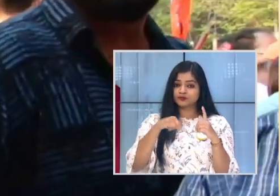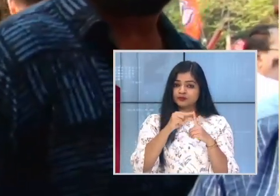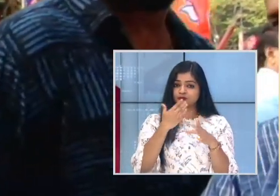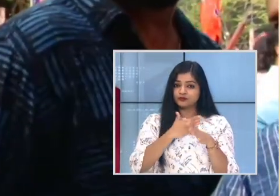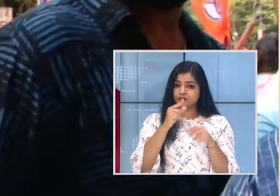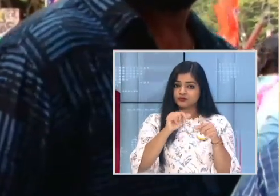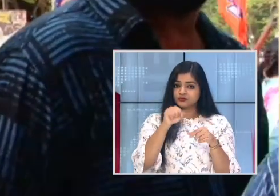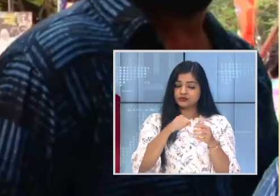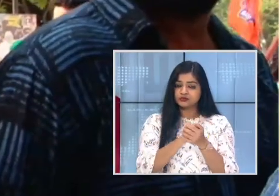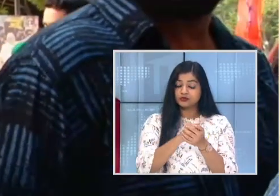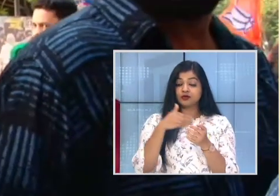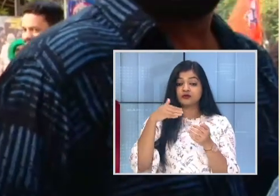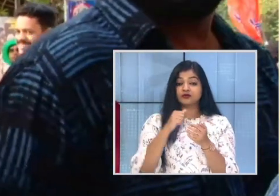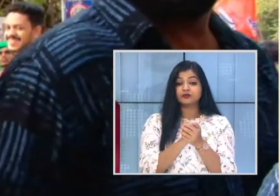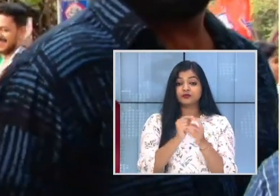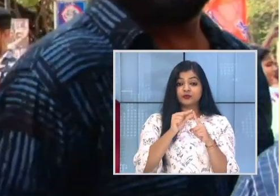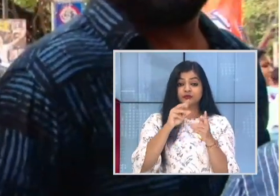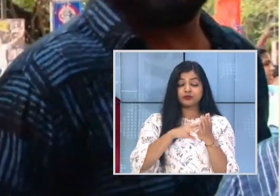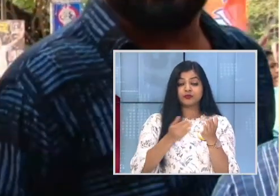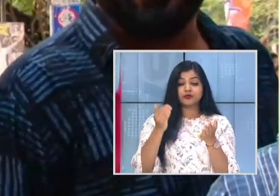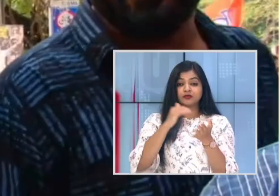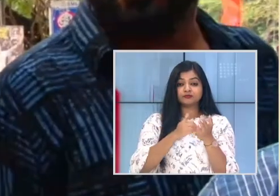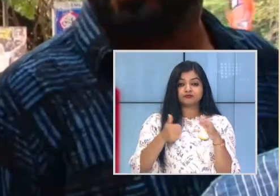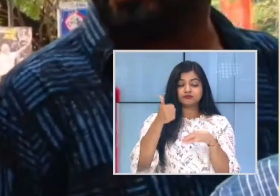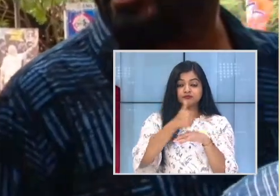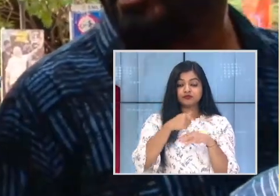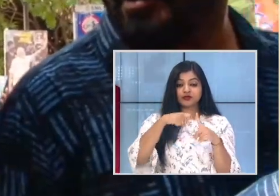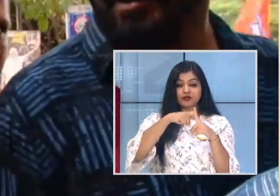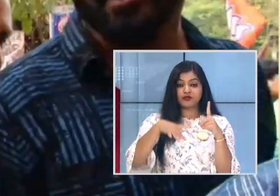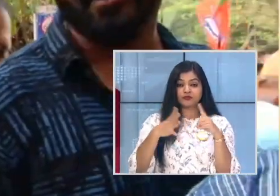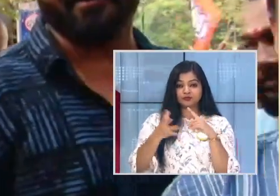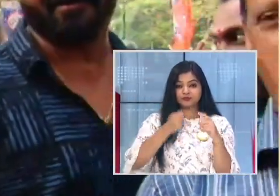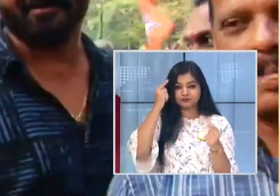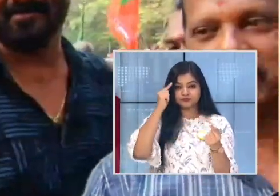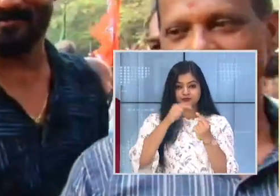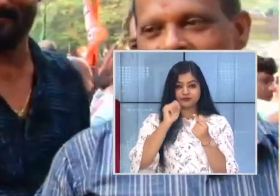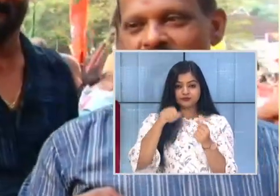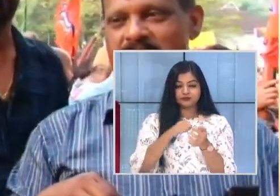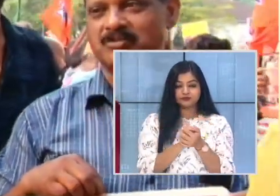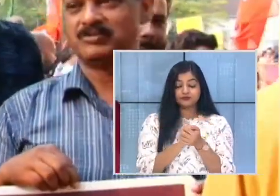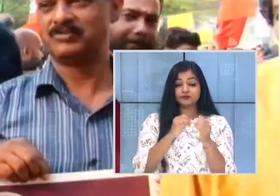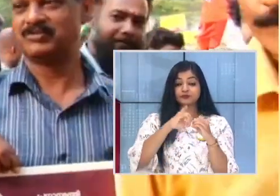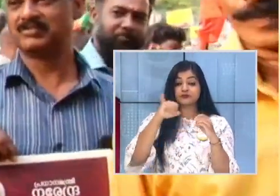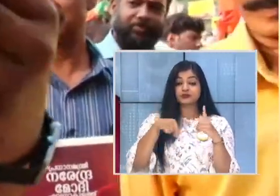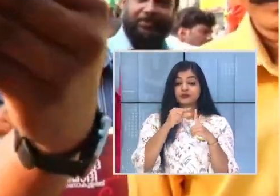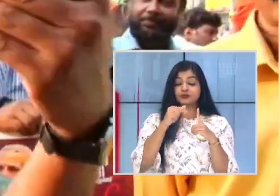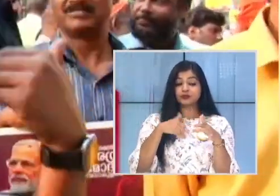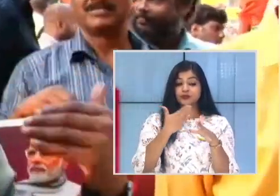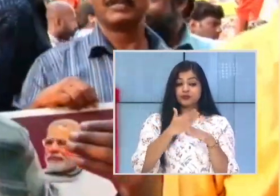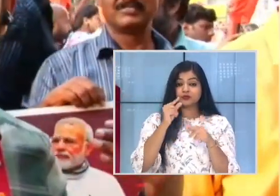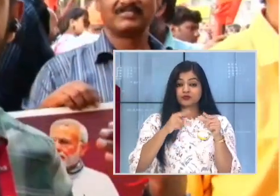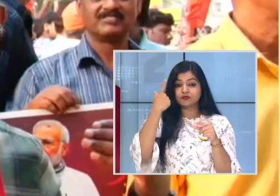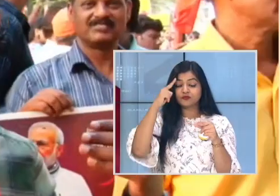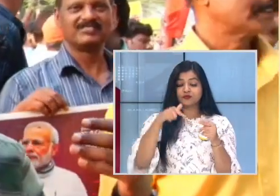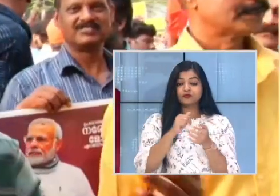ഇന്ത്യയുടെ പ്രധാനമന്ത്രിയാണ്, ഇനി അടുത്ത തവണ ഇന്ത്യയുടെ പ്രധാനമന്ത്രിയായിരിക്കും മോദി. കേരളം നമുക്ക് പിടിച്ചെടുക്കണം. എന്തായാലും BJP പ്രവർത്തകരാൽ ഈ റോഡ്